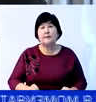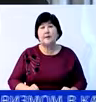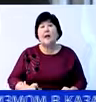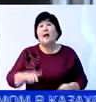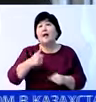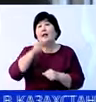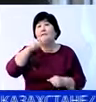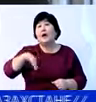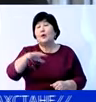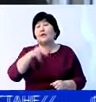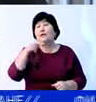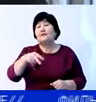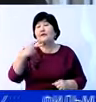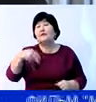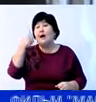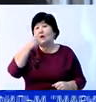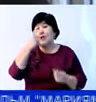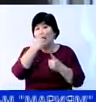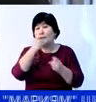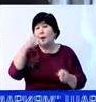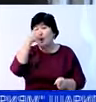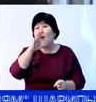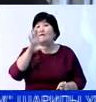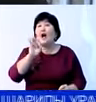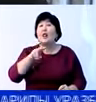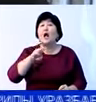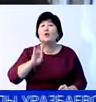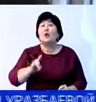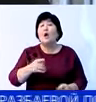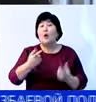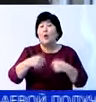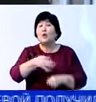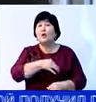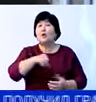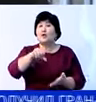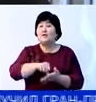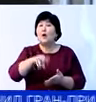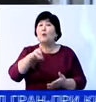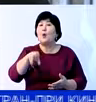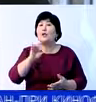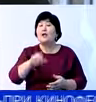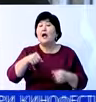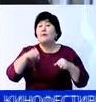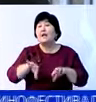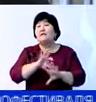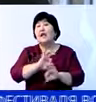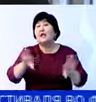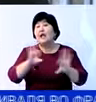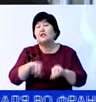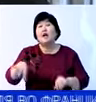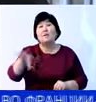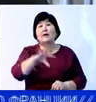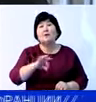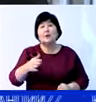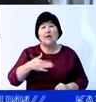Глава государства 2020 год объявил годом волонтеров. Органы юстиции выступают модераторами по правовому разъяснению. По всей